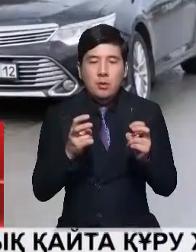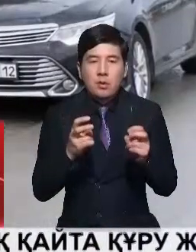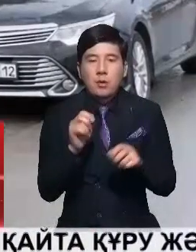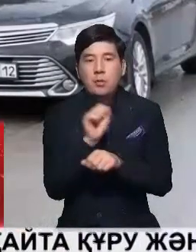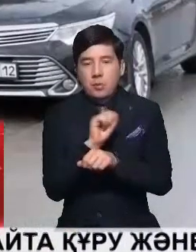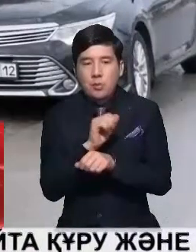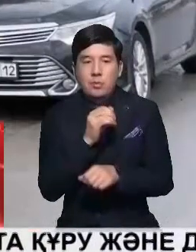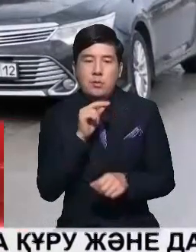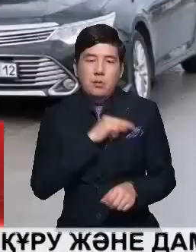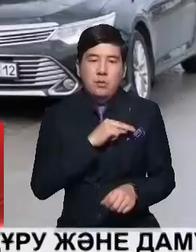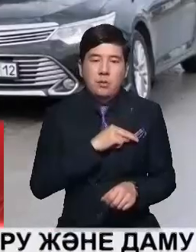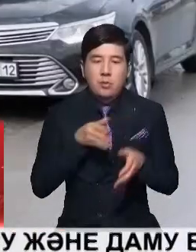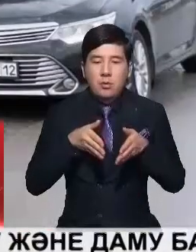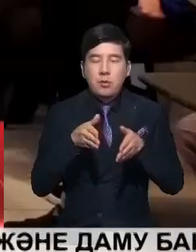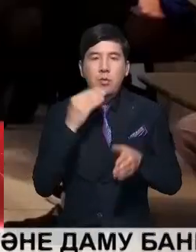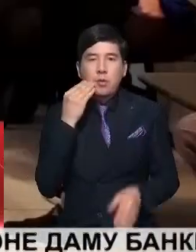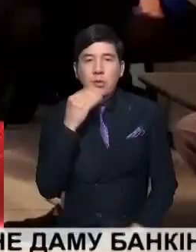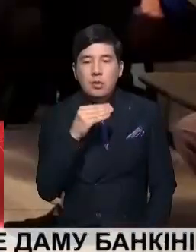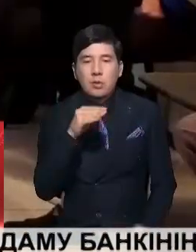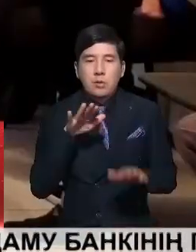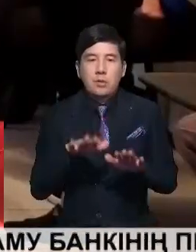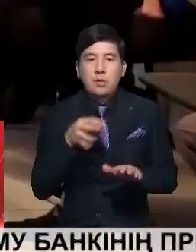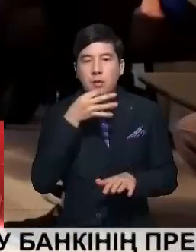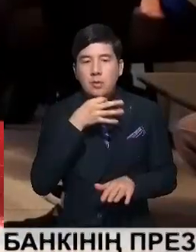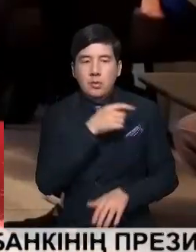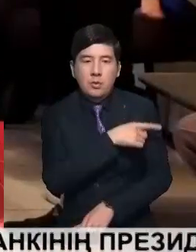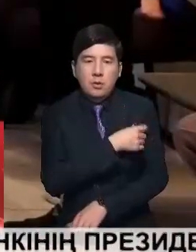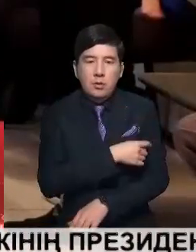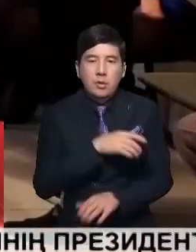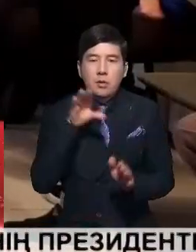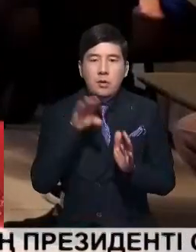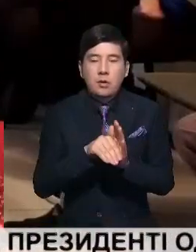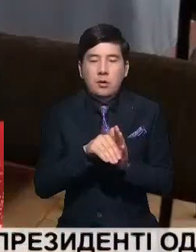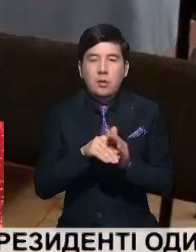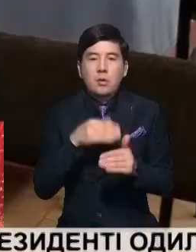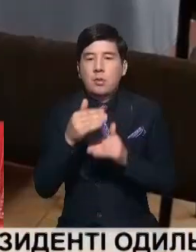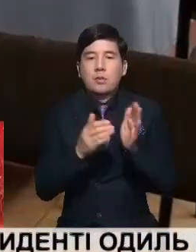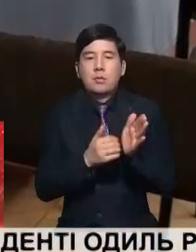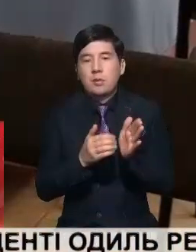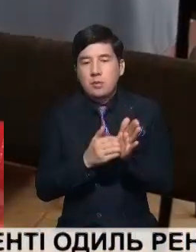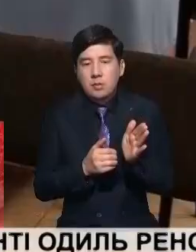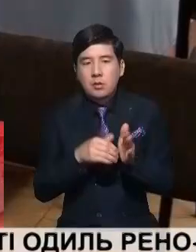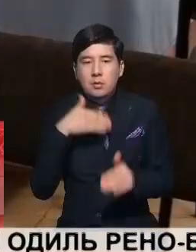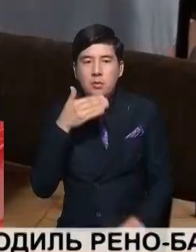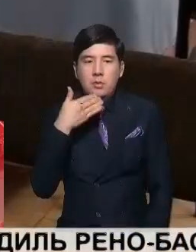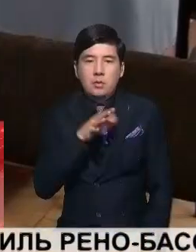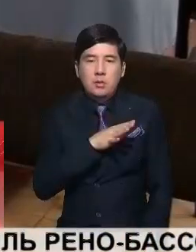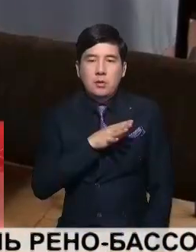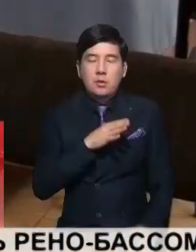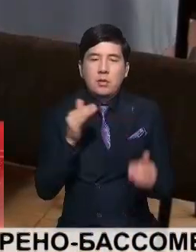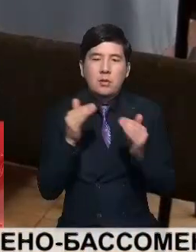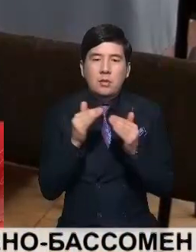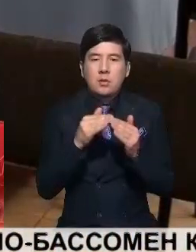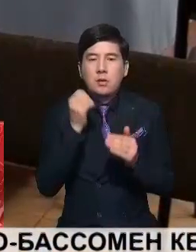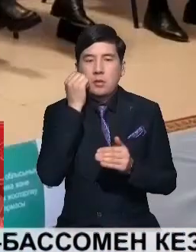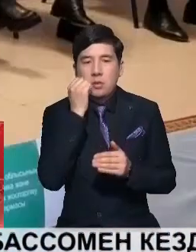жұмысы, жолдарының сапасы және жергілікті дәрігерлік амбулаториядағы дәрігерлердің жетіспейтінін айтады. Сондай-ақ тұрғын үйлердің әбден тозығы